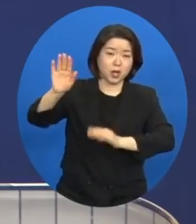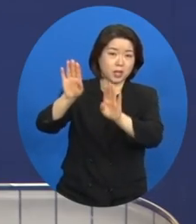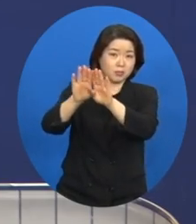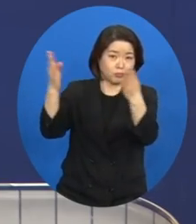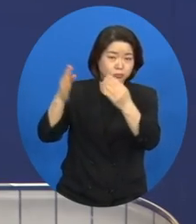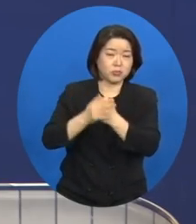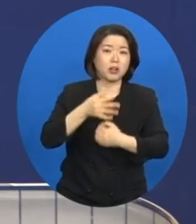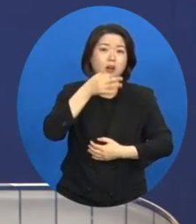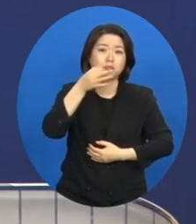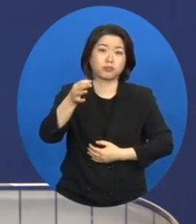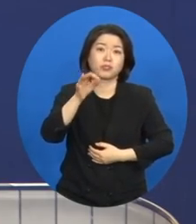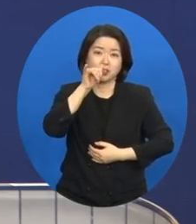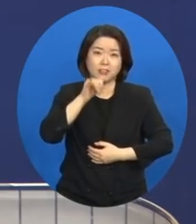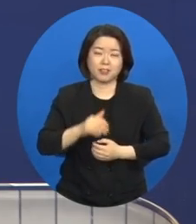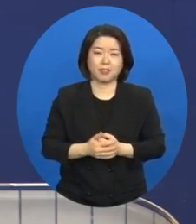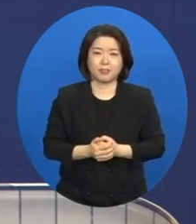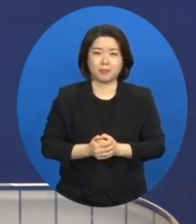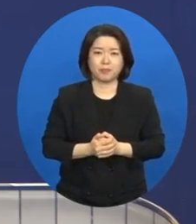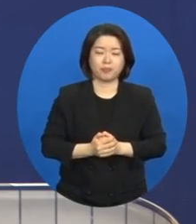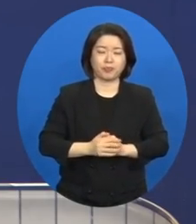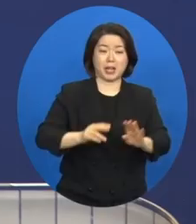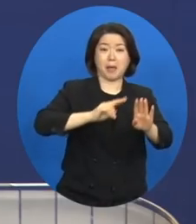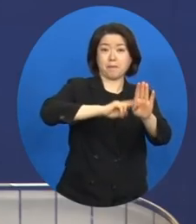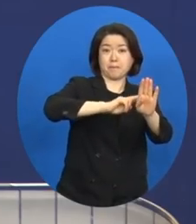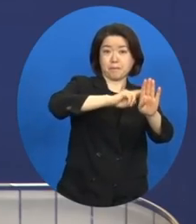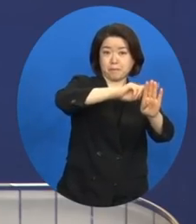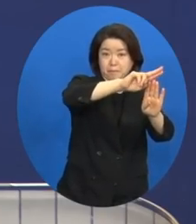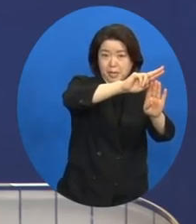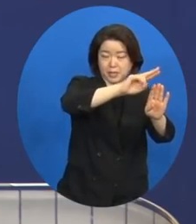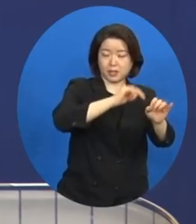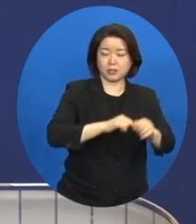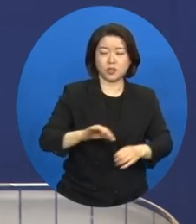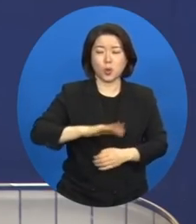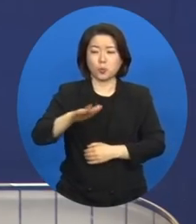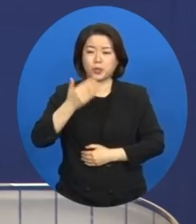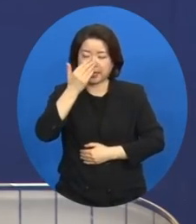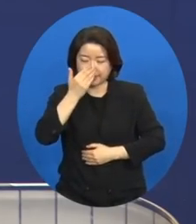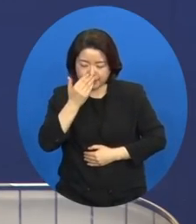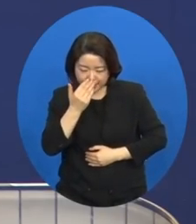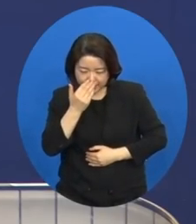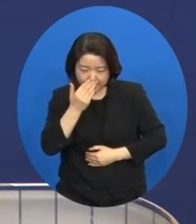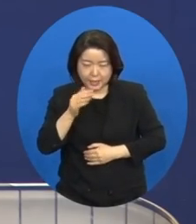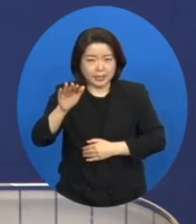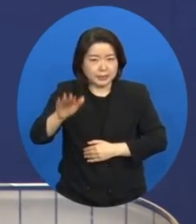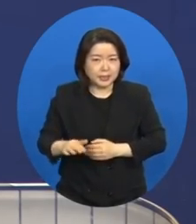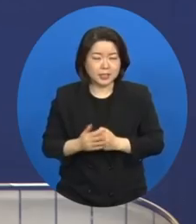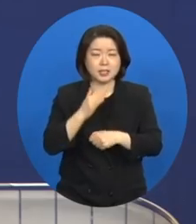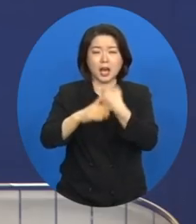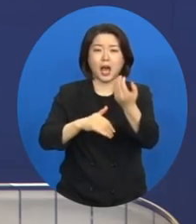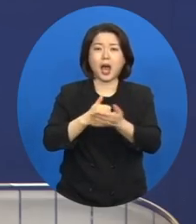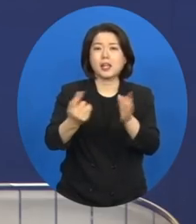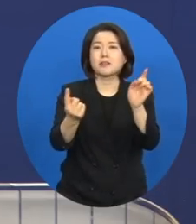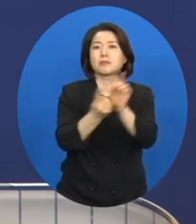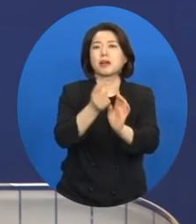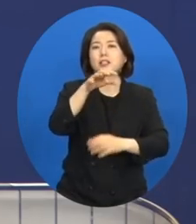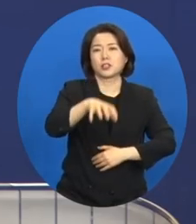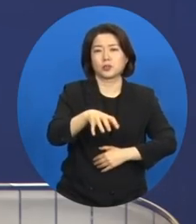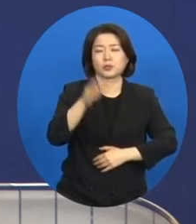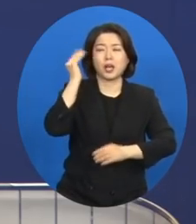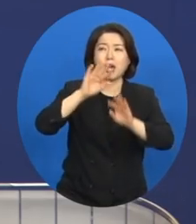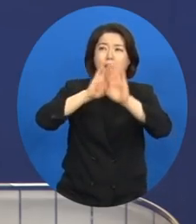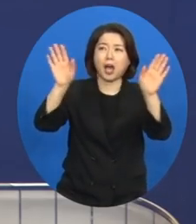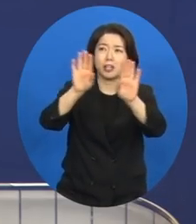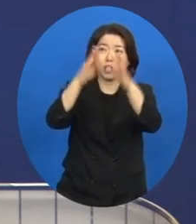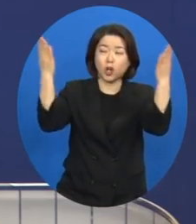그렇게 불렀어요. 베델은 우리가 낮아지고 겸손해져서 하나님을 만나는 그 하늘이 열리는 곳을